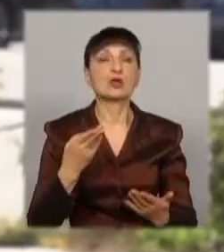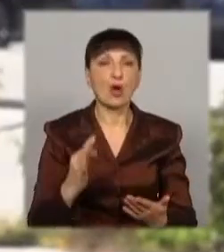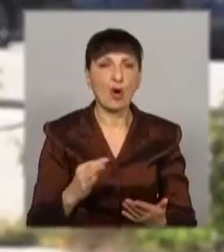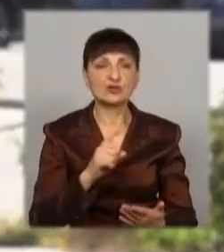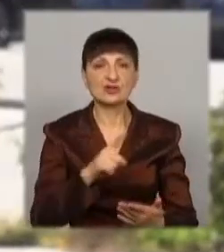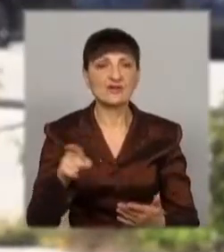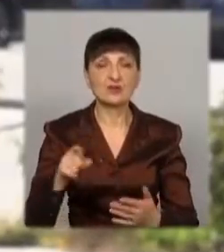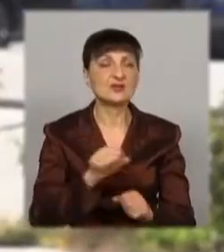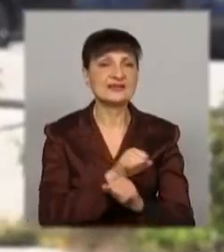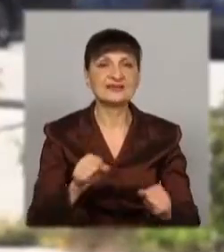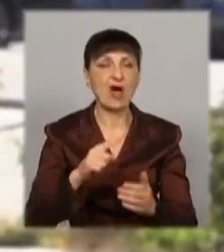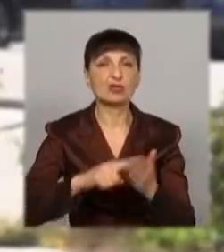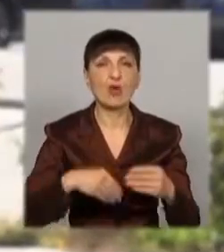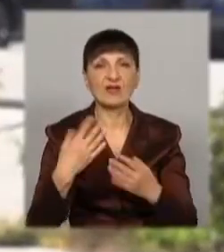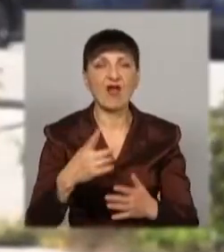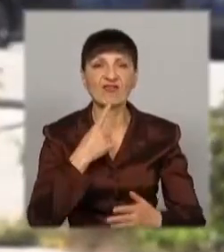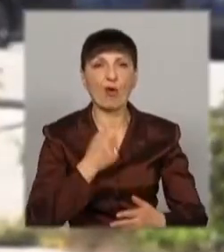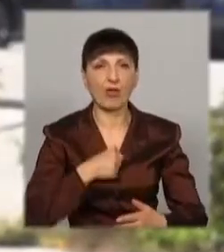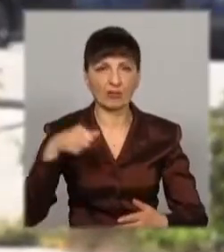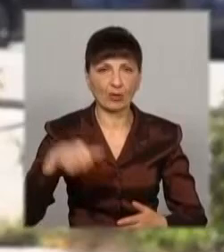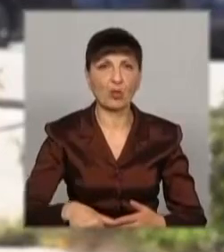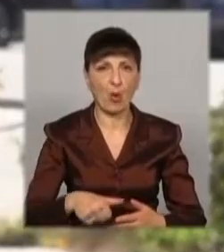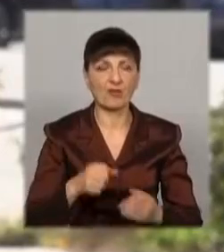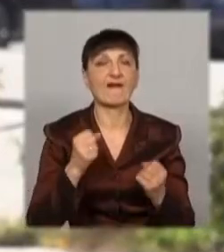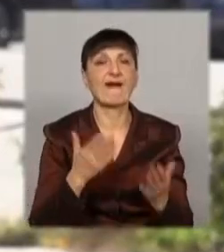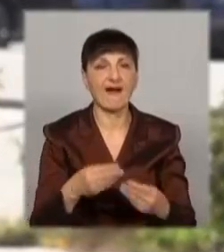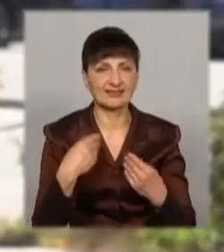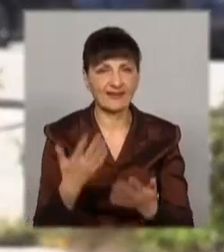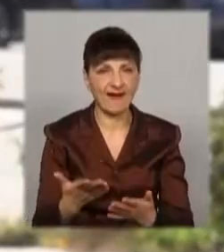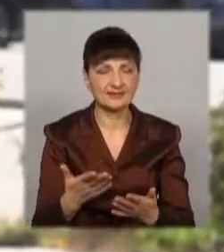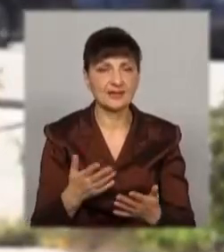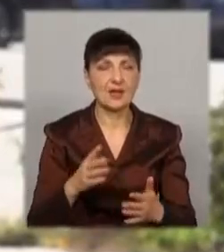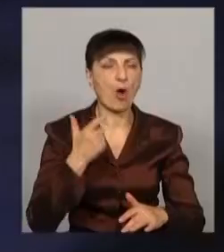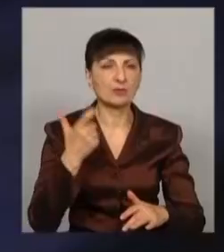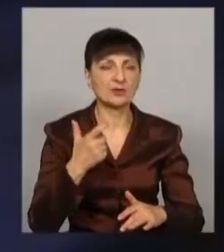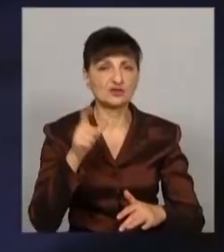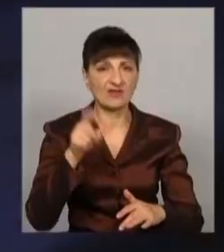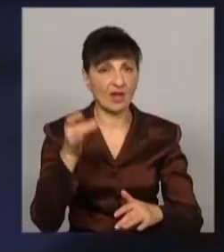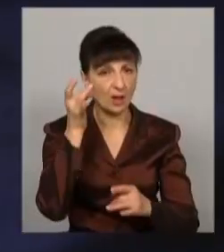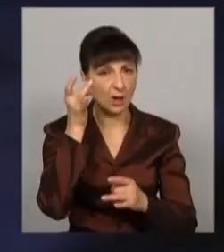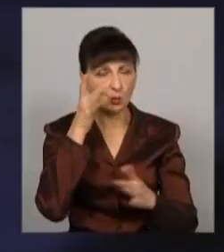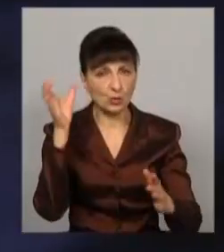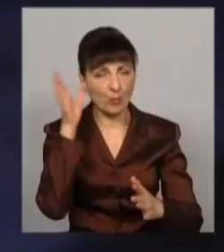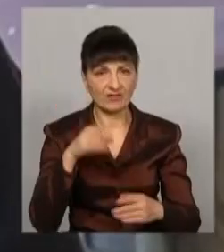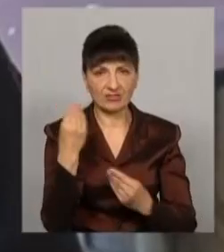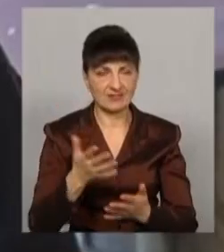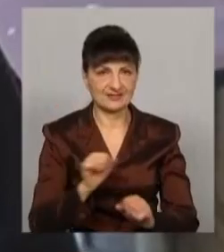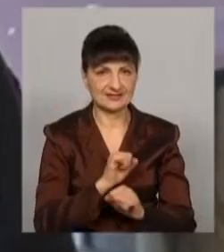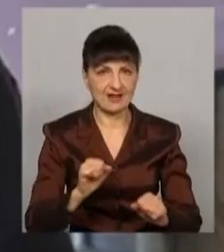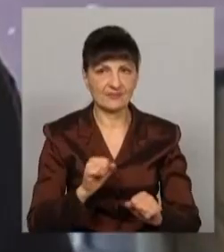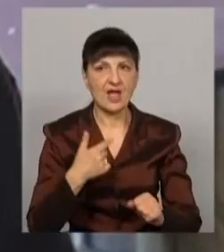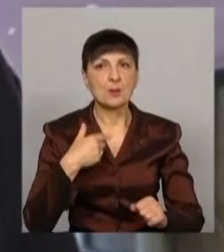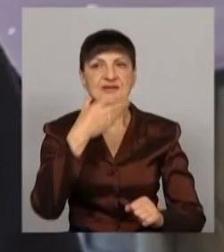был активен, за то, чтобы у Казахстана было реальное будущее. Немного забыли вот про наших